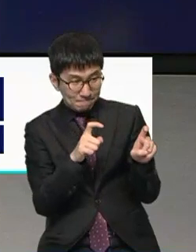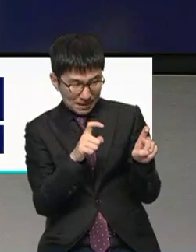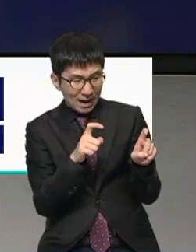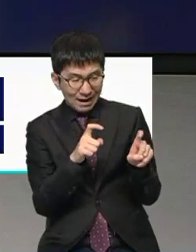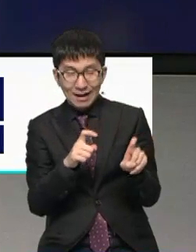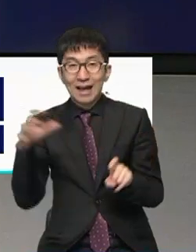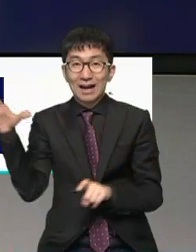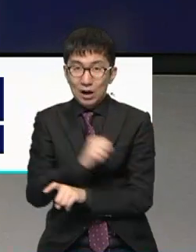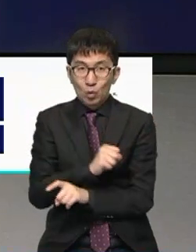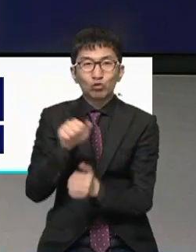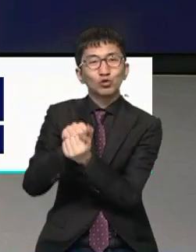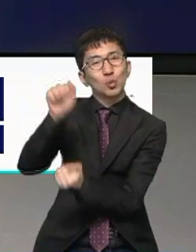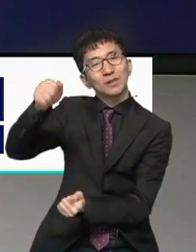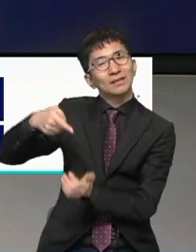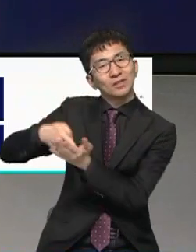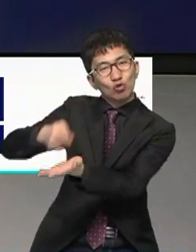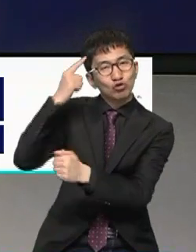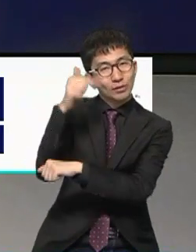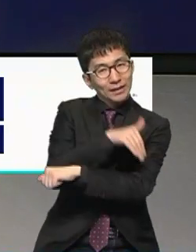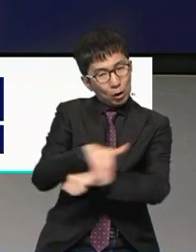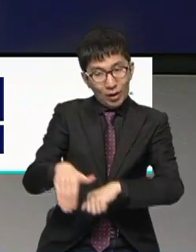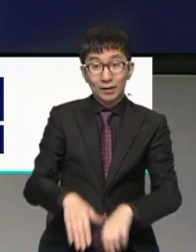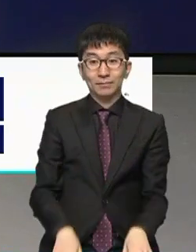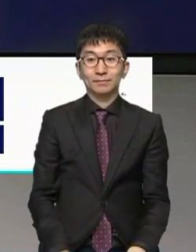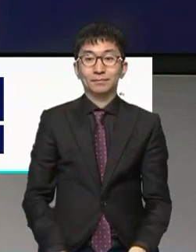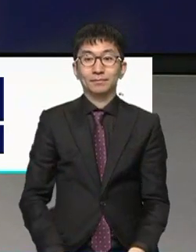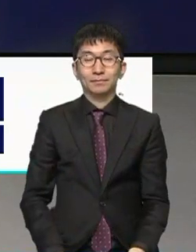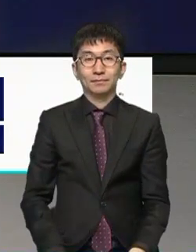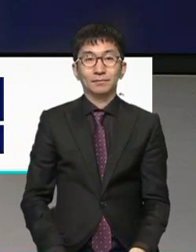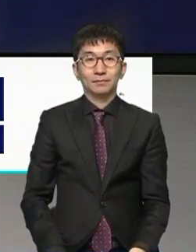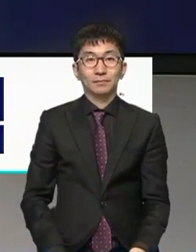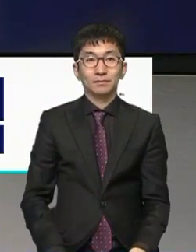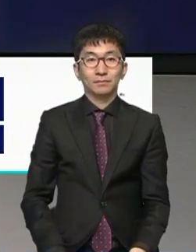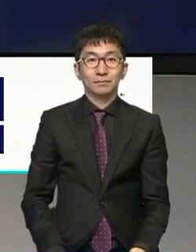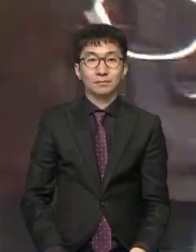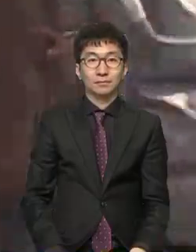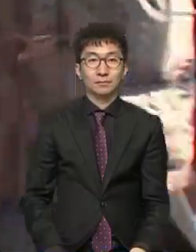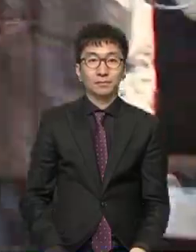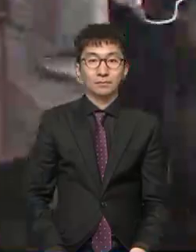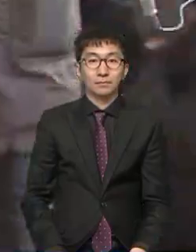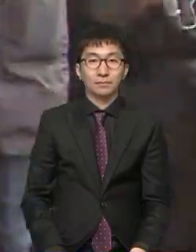대표에게 구속영장을 청구할 방침입니다. 한소희 기자입니다.